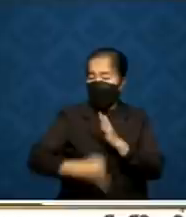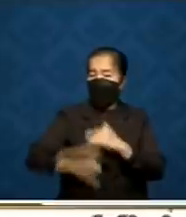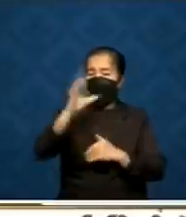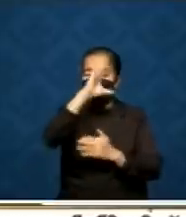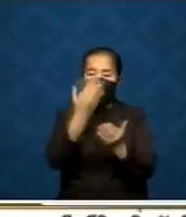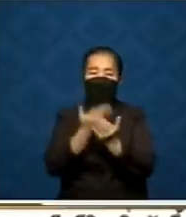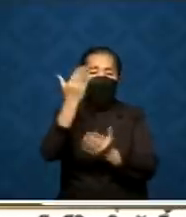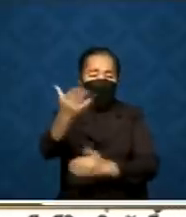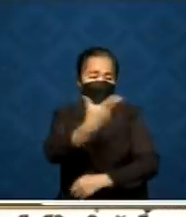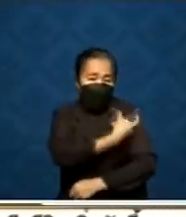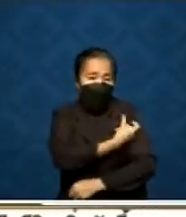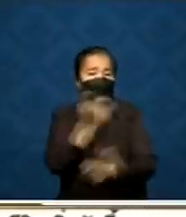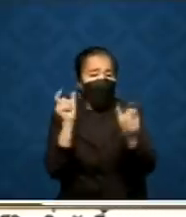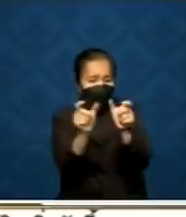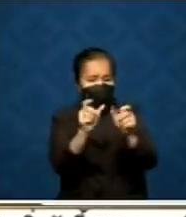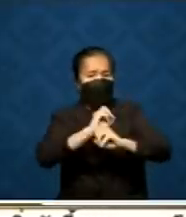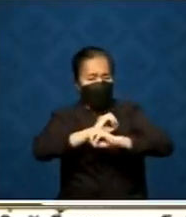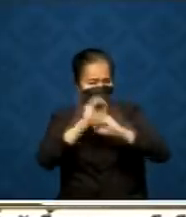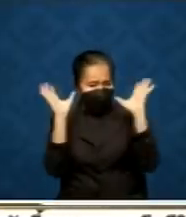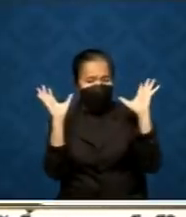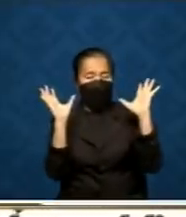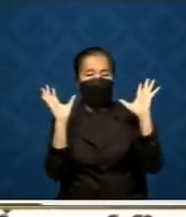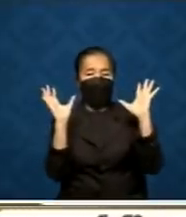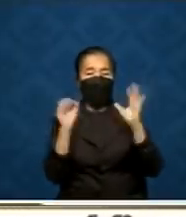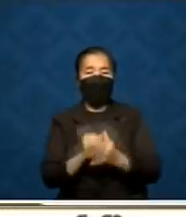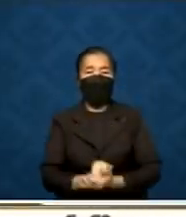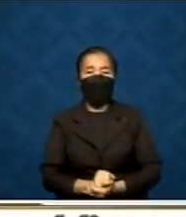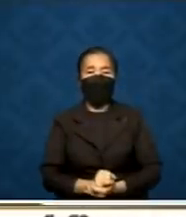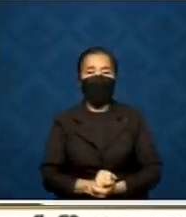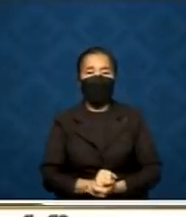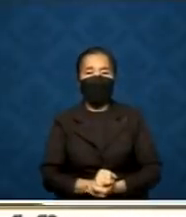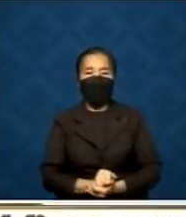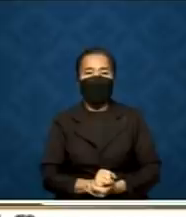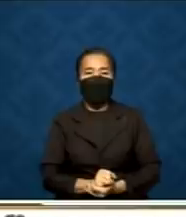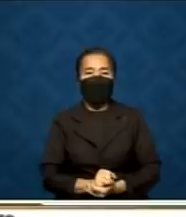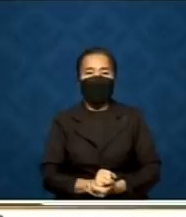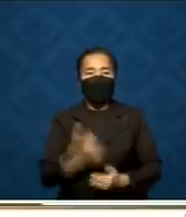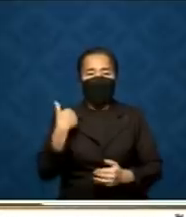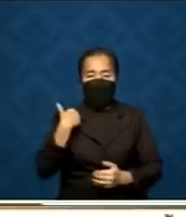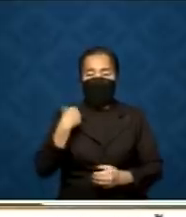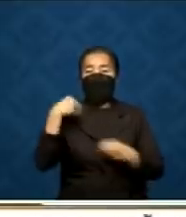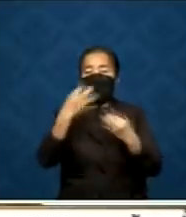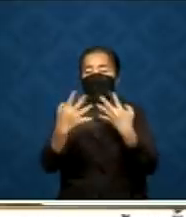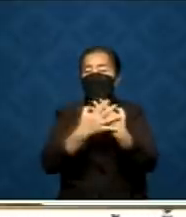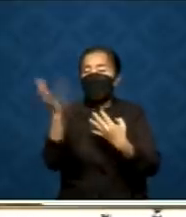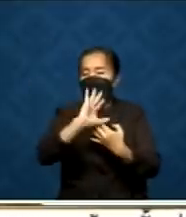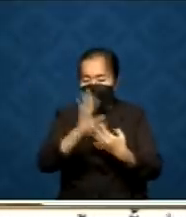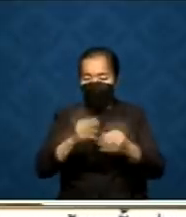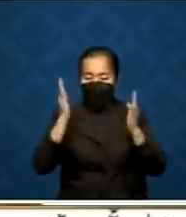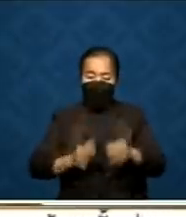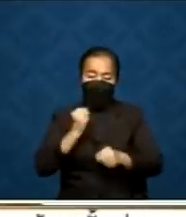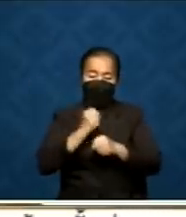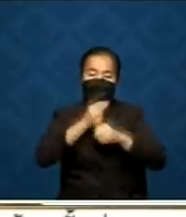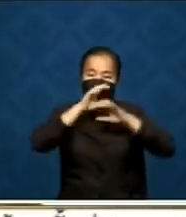วัคซีนซะด้วยชัดไหมนี่หน้าจอนิรโทษกรรมให้กับข้าราชการและ